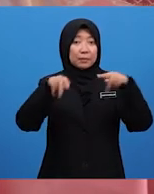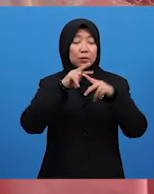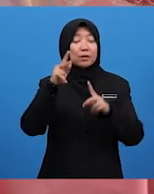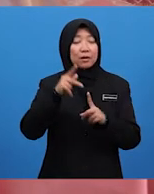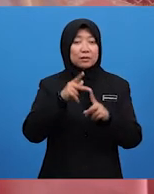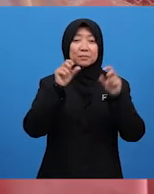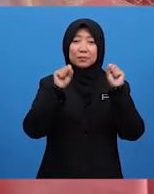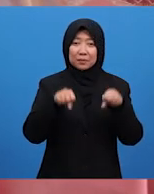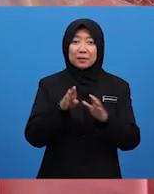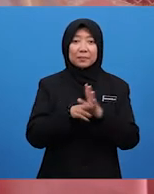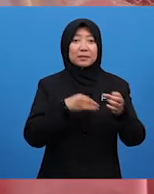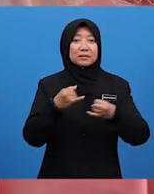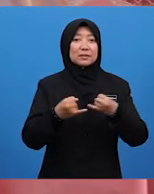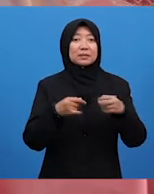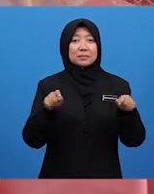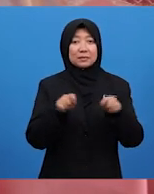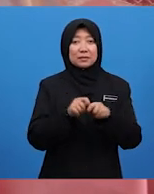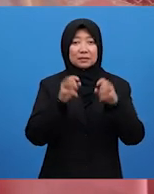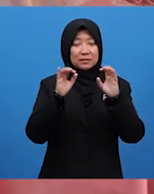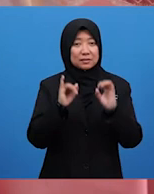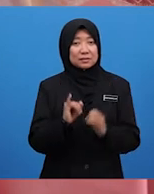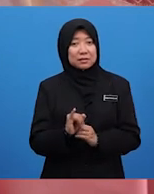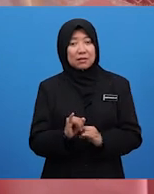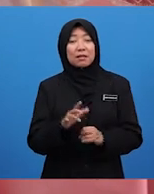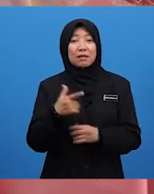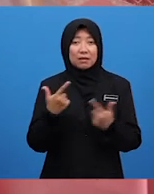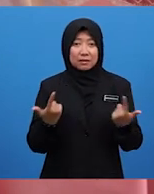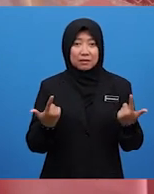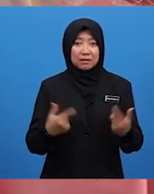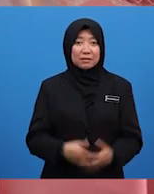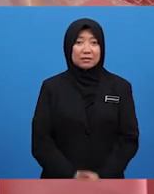juga boleh berjaya seperti insan lain.